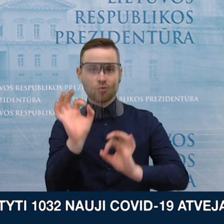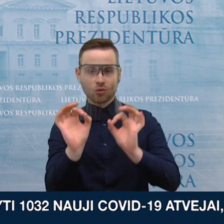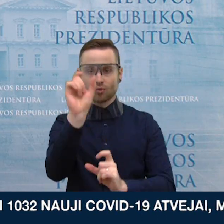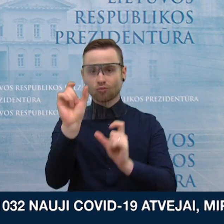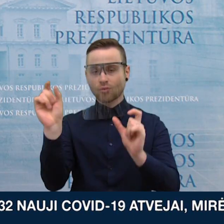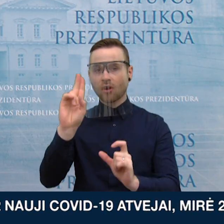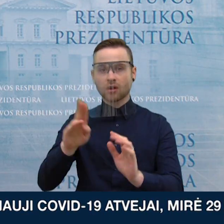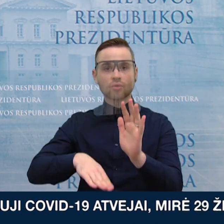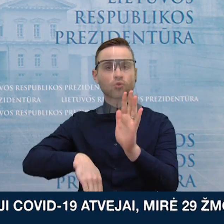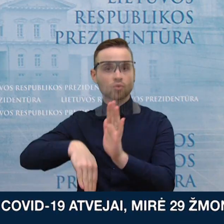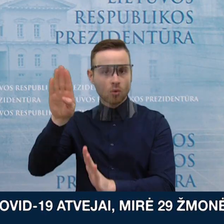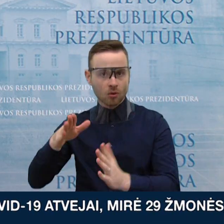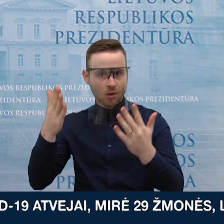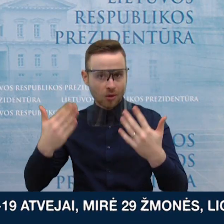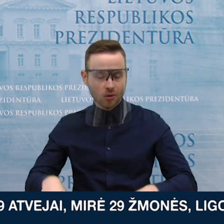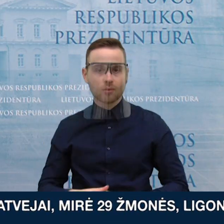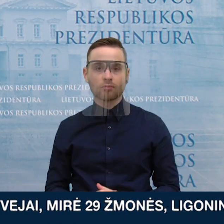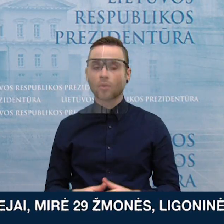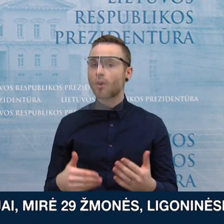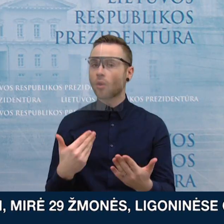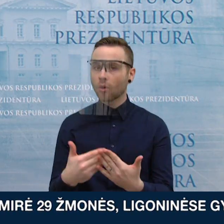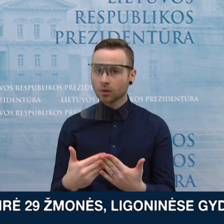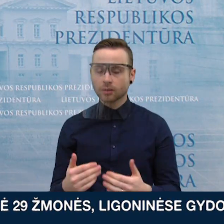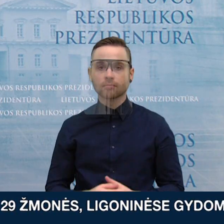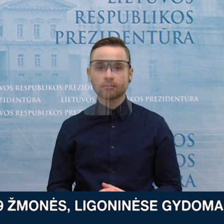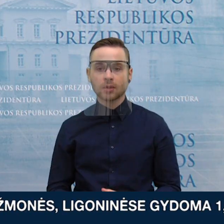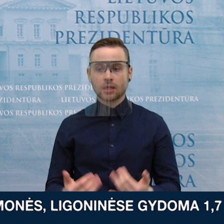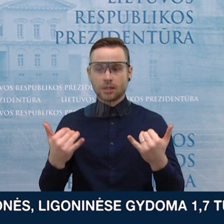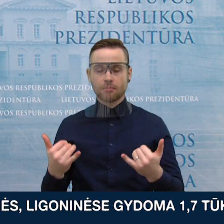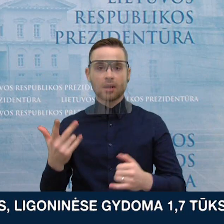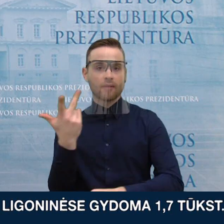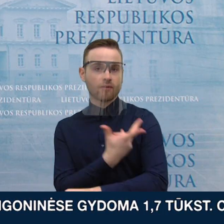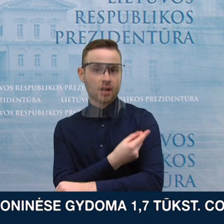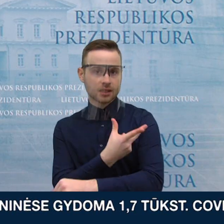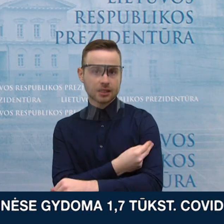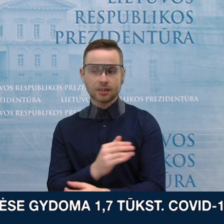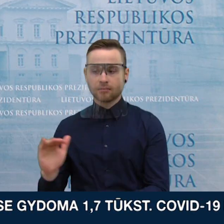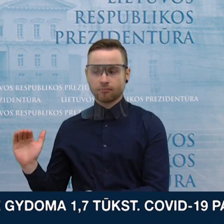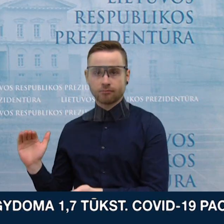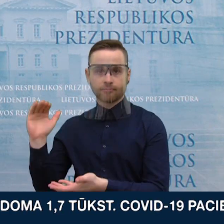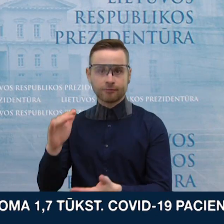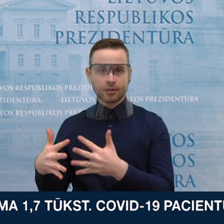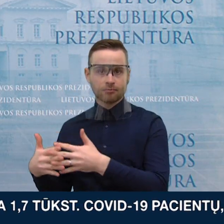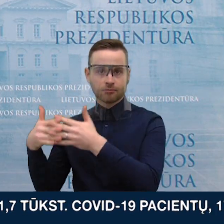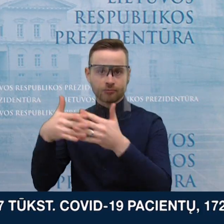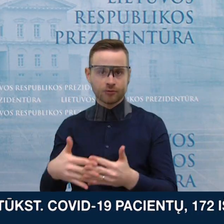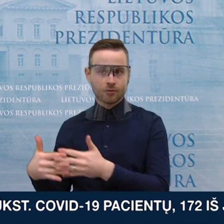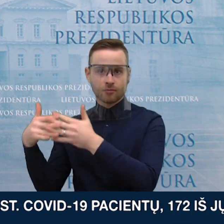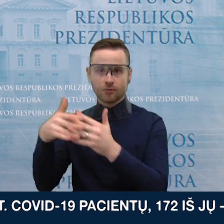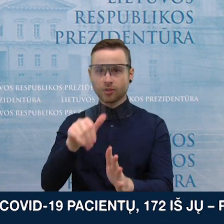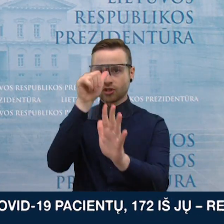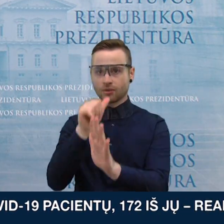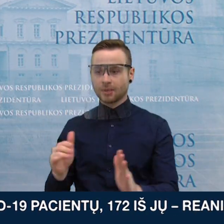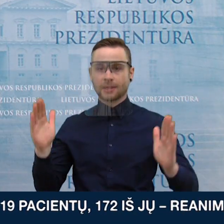suaugusiųjų šalies gyventojų, kadangi mums tiekiamas vakcinos kiekis per pirmąjį ir antrąjį šių metų